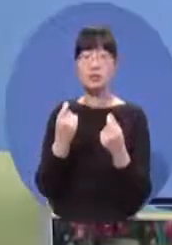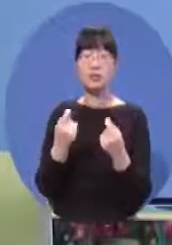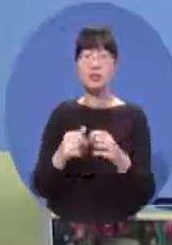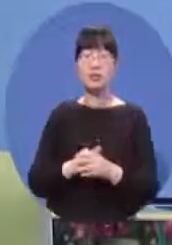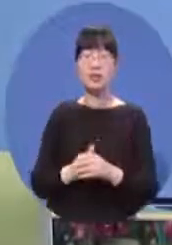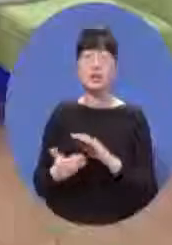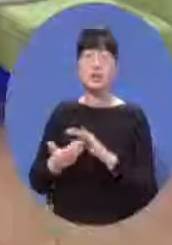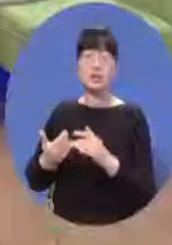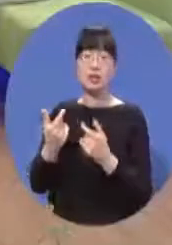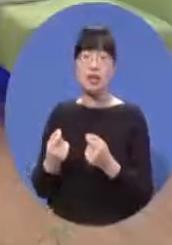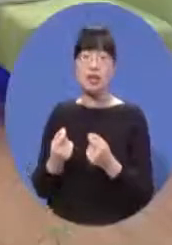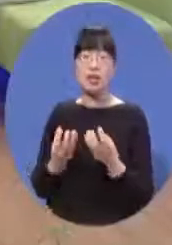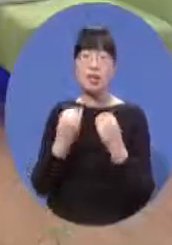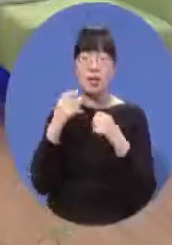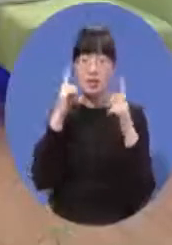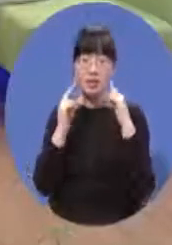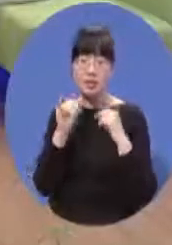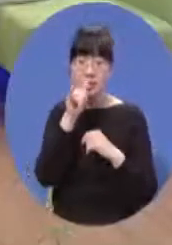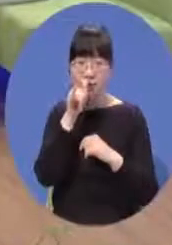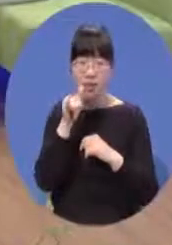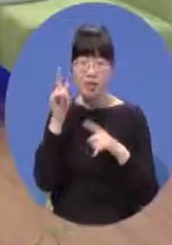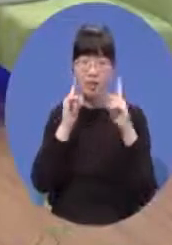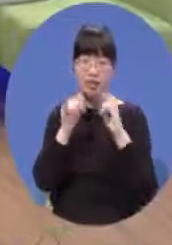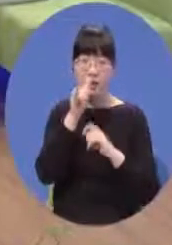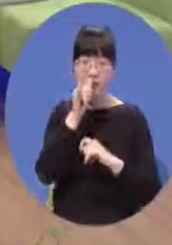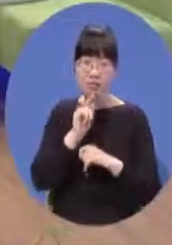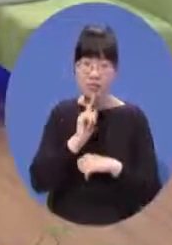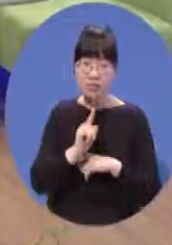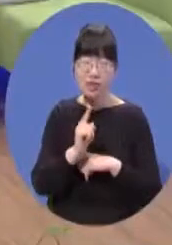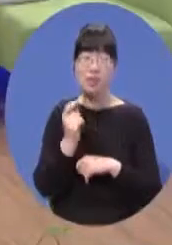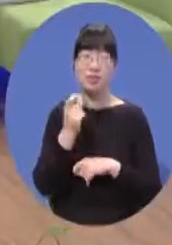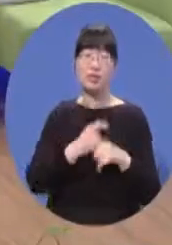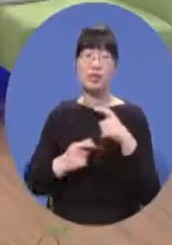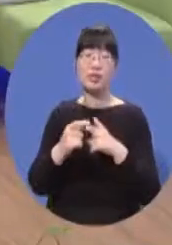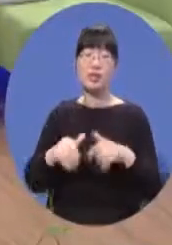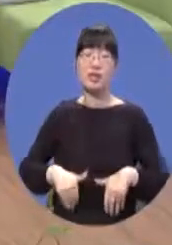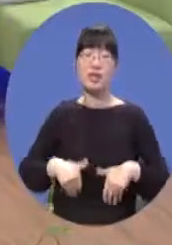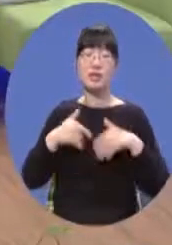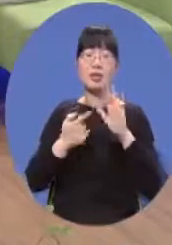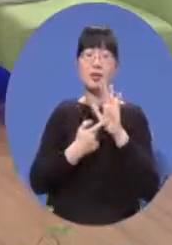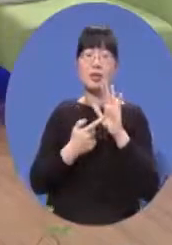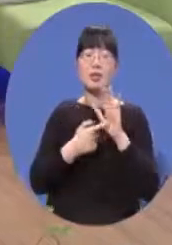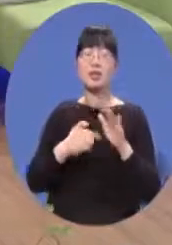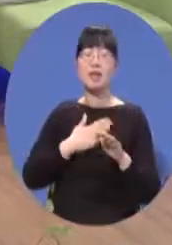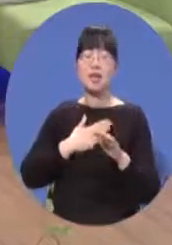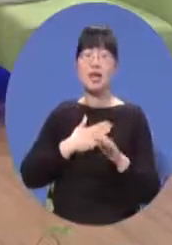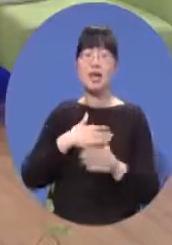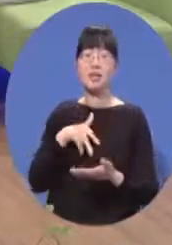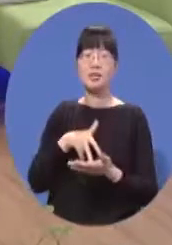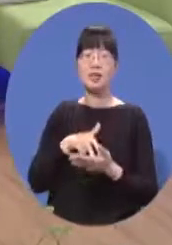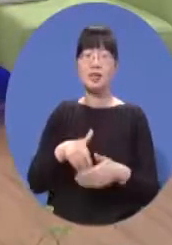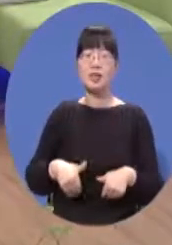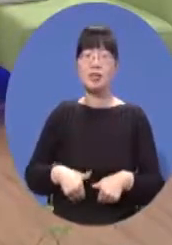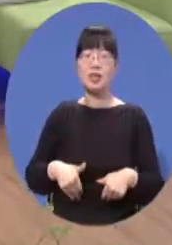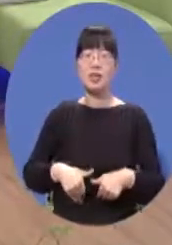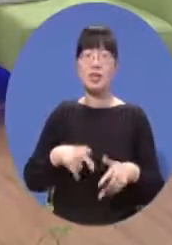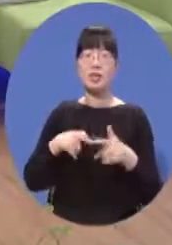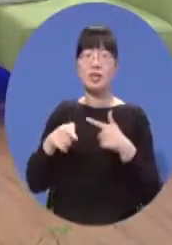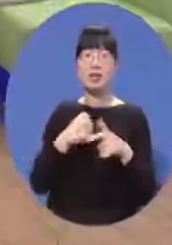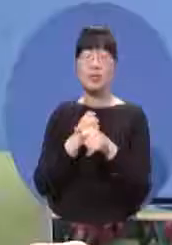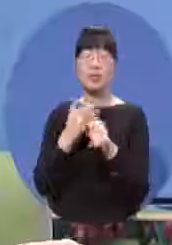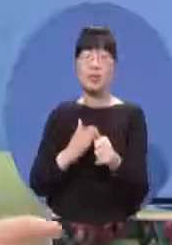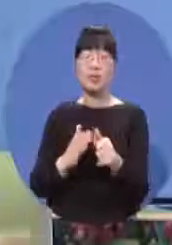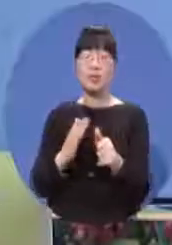그러니까 아까처럼 뭐 어휴 많이 다쳤어 네, 다쳤니 네, 네, 이런 네. 그냥 조금 더 네. 따뜻한 표현이 자기는 필요하다 네, 네. 뭐 이렇게 이해할 수도 있겠네요. 네. 근데